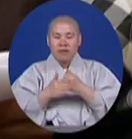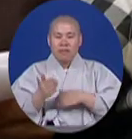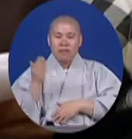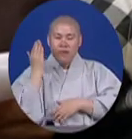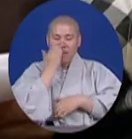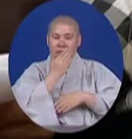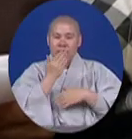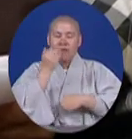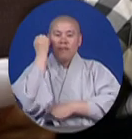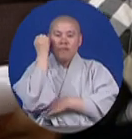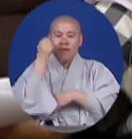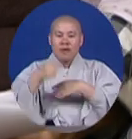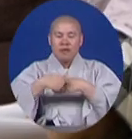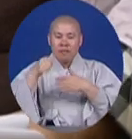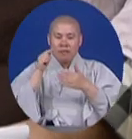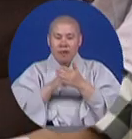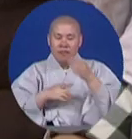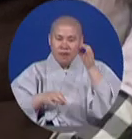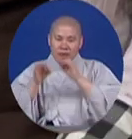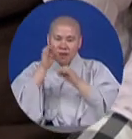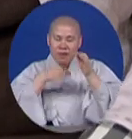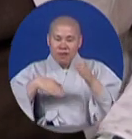찾아서 이제 가는 게 그게 수행이거든요.